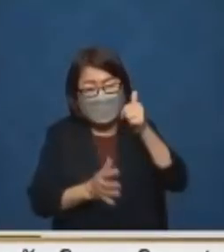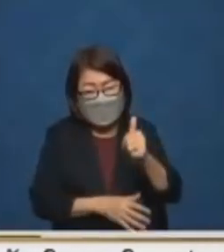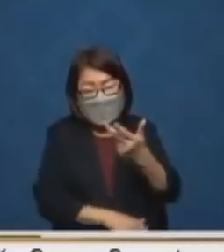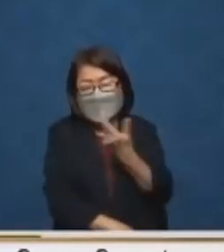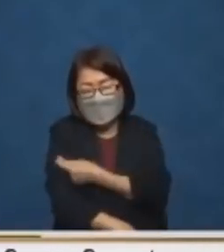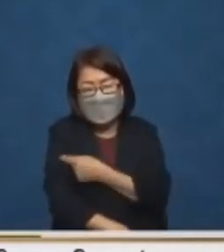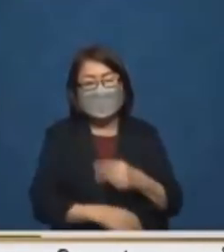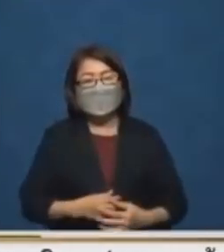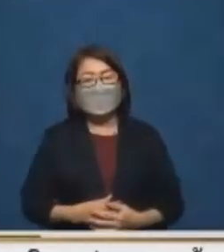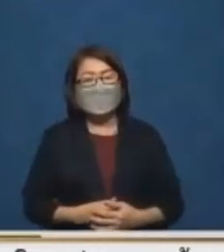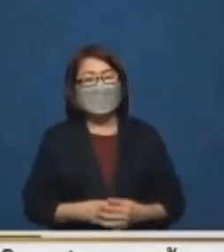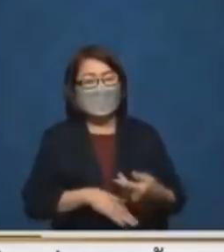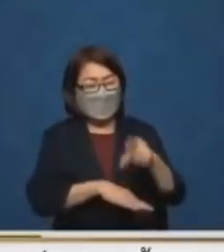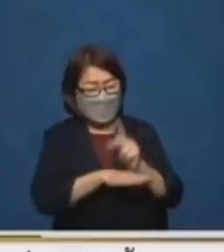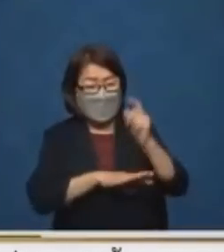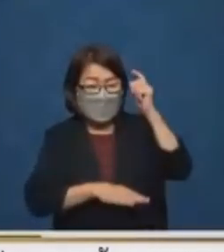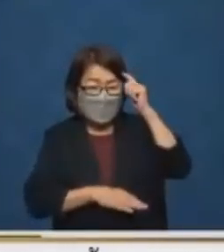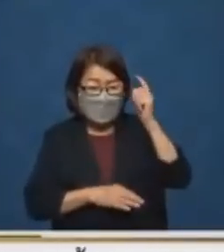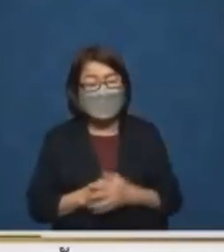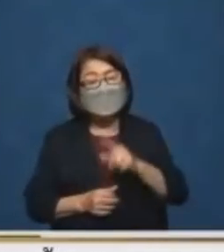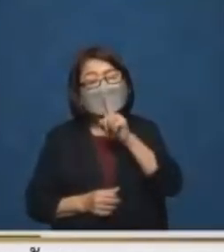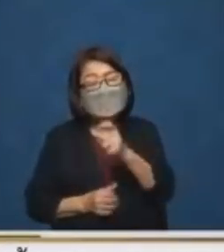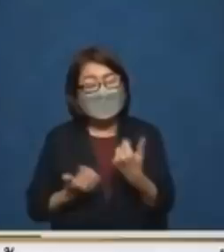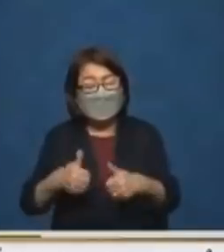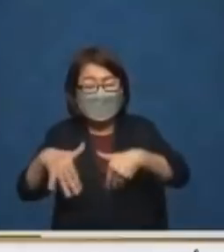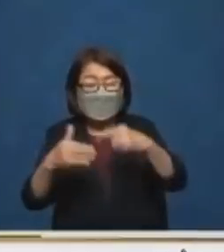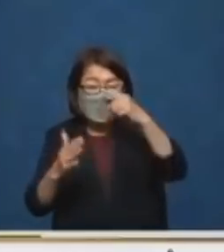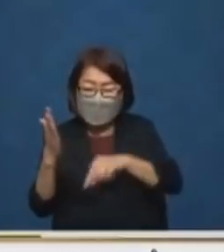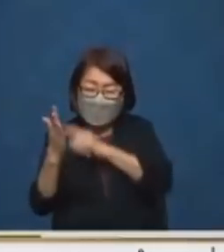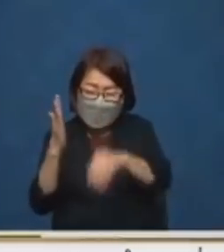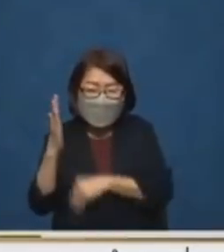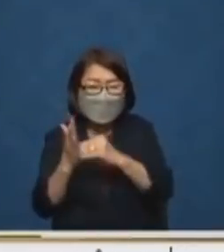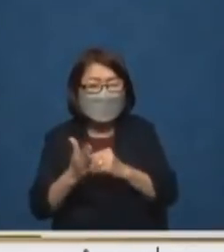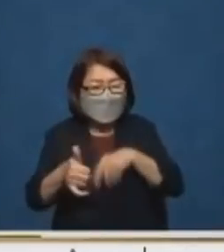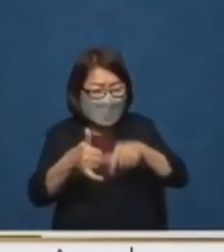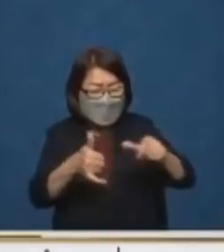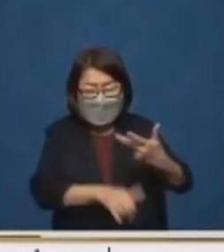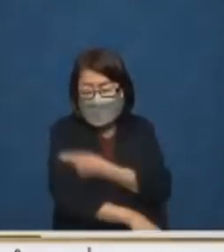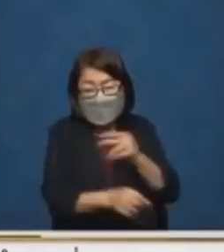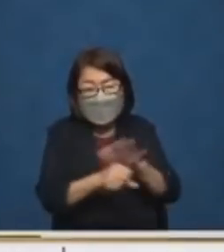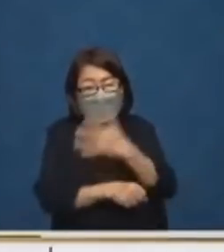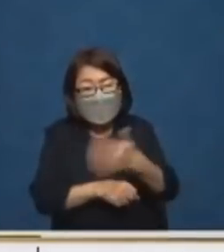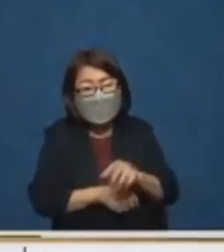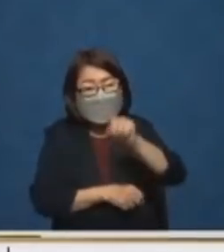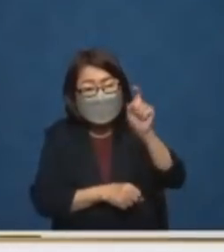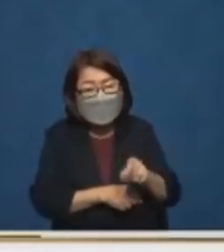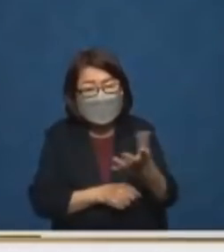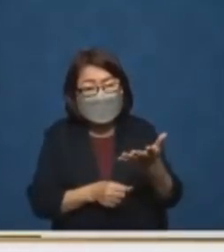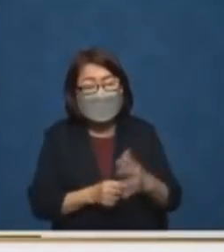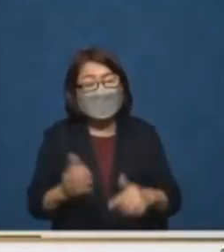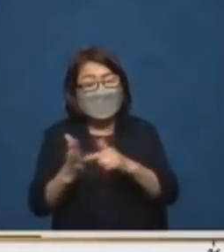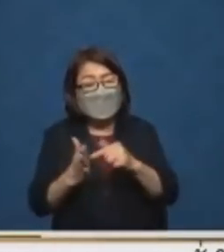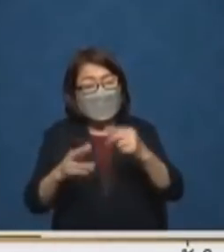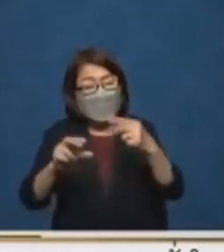ปทานครับถามวาวนนี้คนไทยได้รวักซีนทกคนหอยังถามวาคนไทยได้วักซีนทมประสิทธ